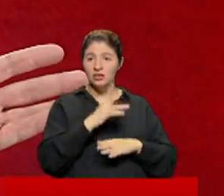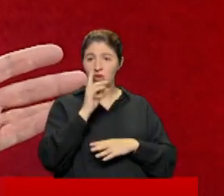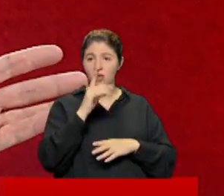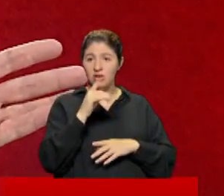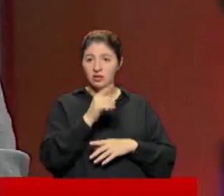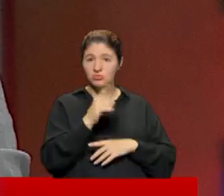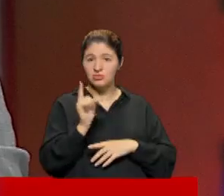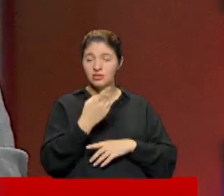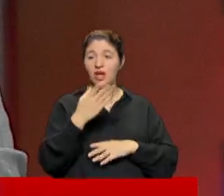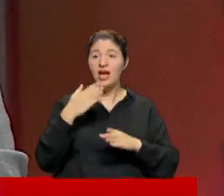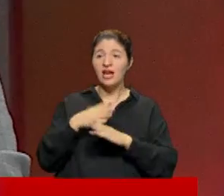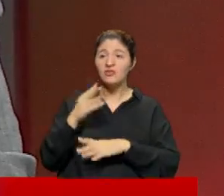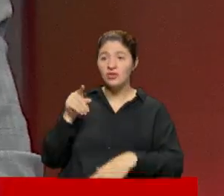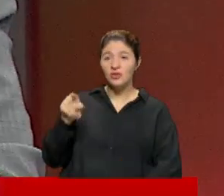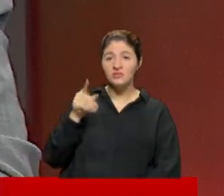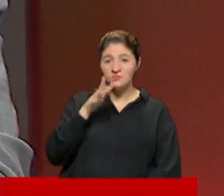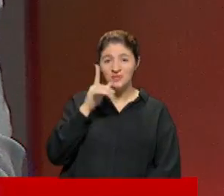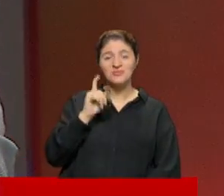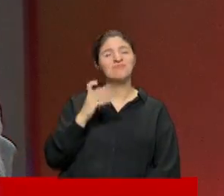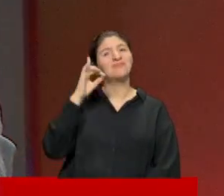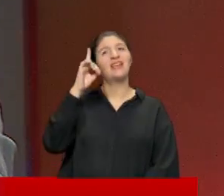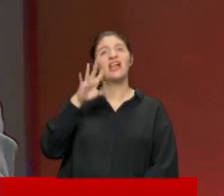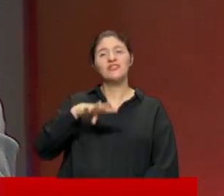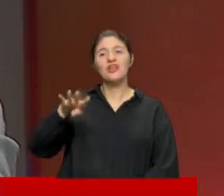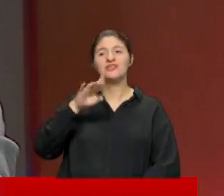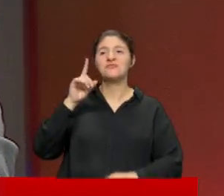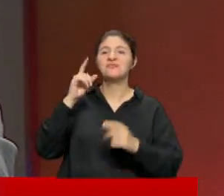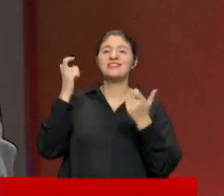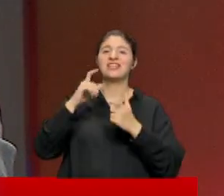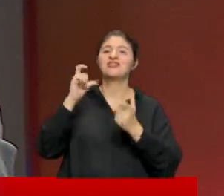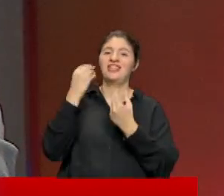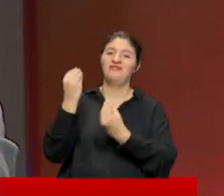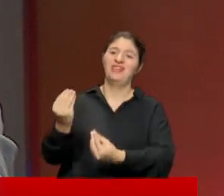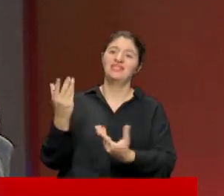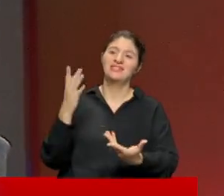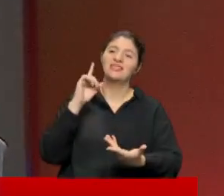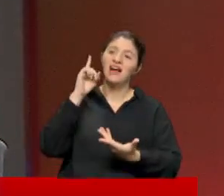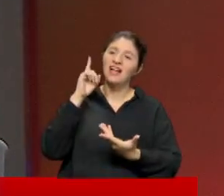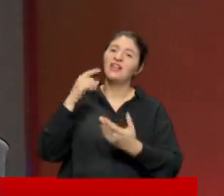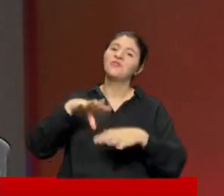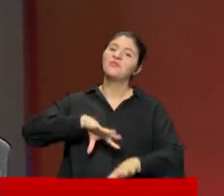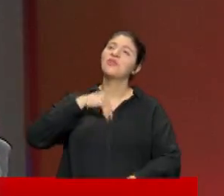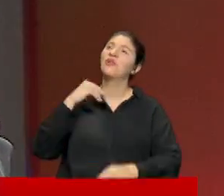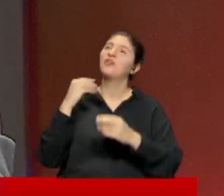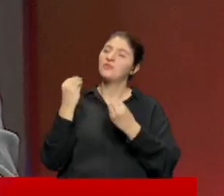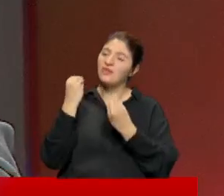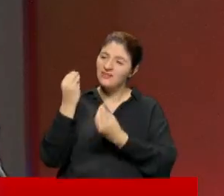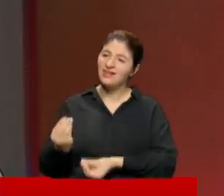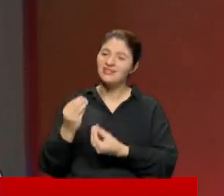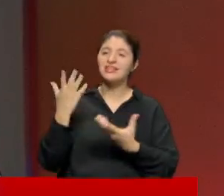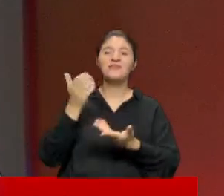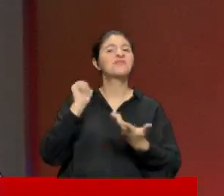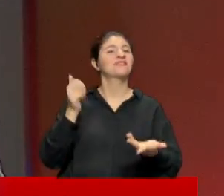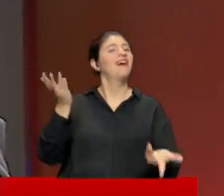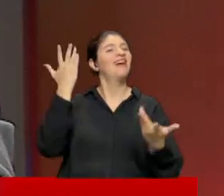kurulamıyor esas olan orası biliyor musunuz Allah dörd önünde mekanını cennet etsin Allah ruh ruhlarını Şad etsin ya Ne